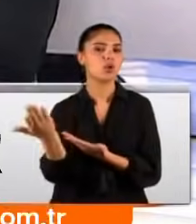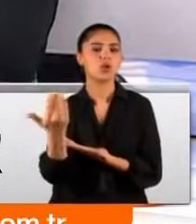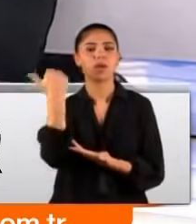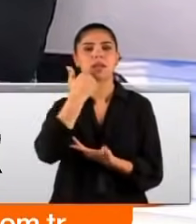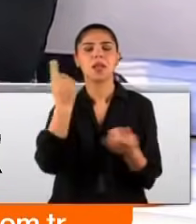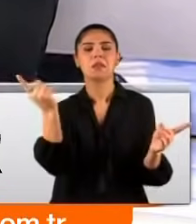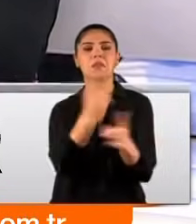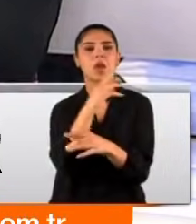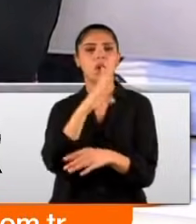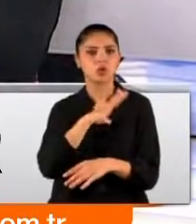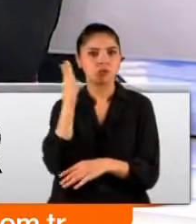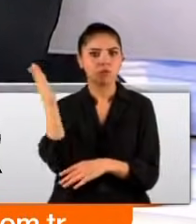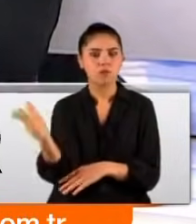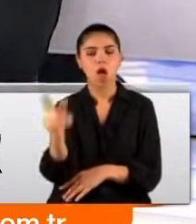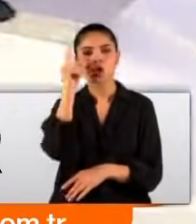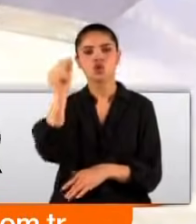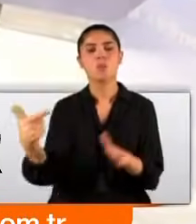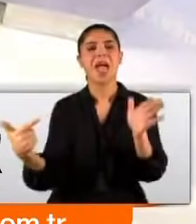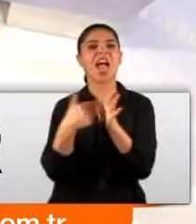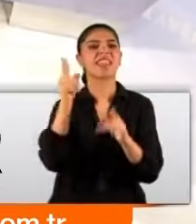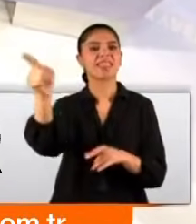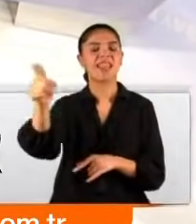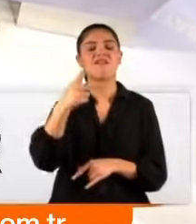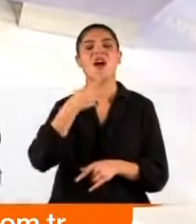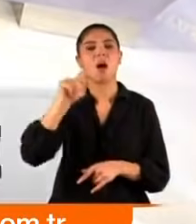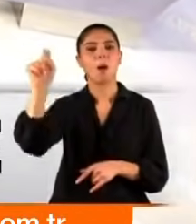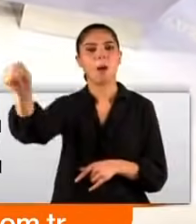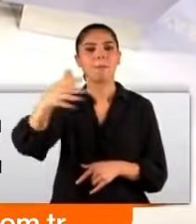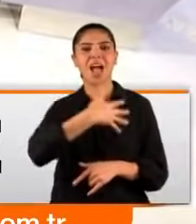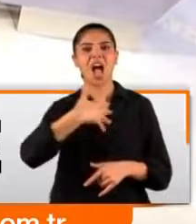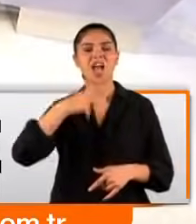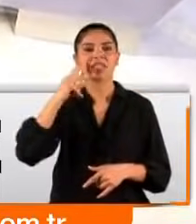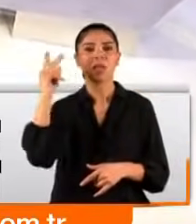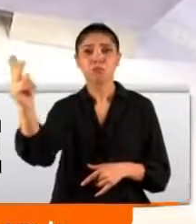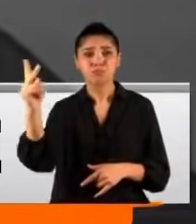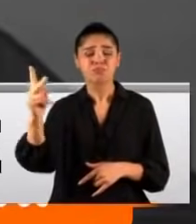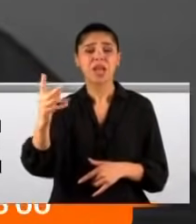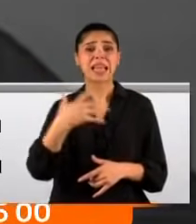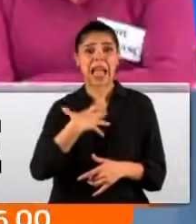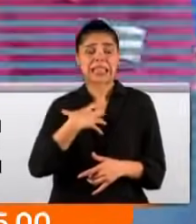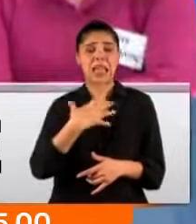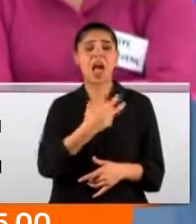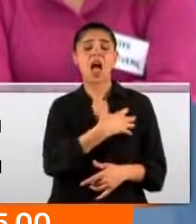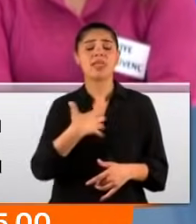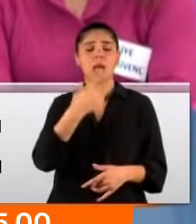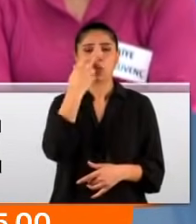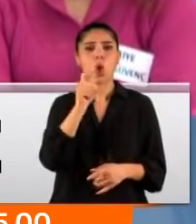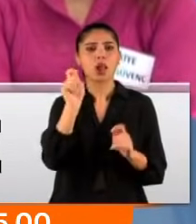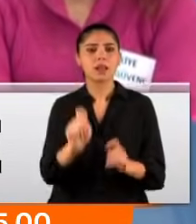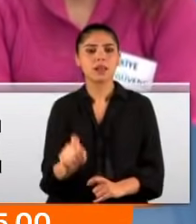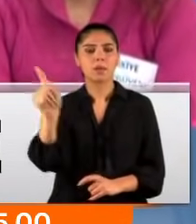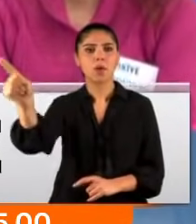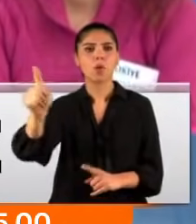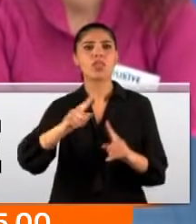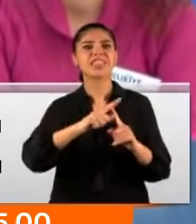Yalanları ve çelişkili ifadeleriyle şüphelerin odağına yerleşen o ablanın annesini dahi dolandırdığı ortaya çıktı. Bu parayı o